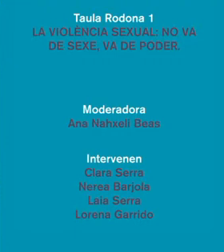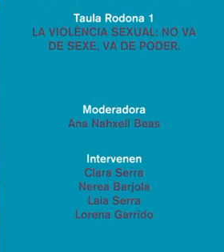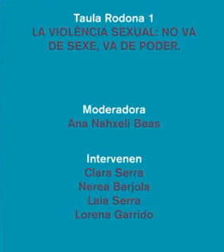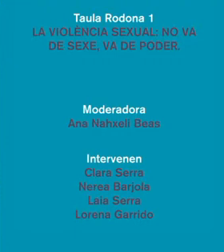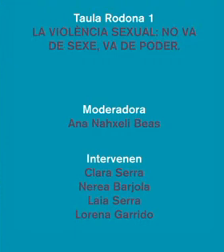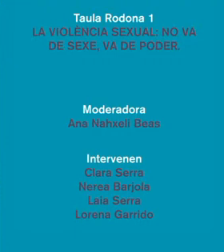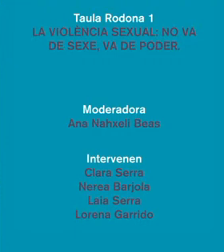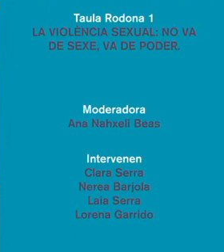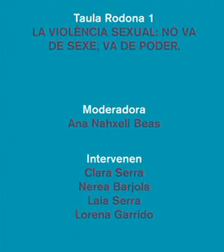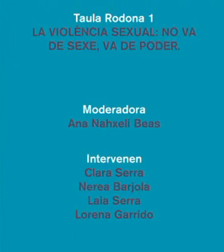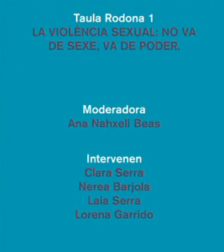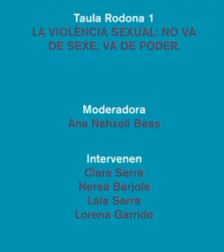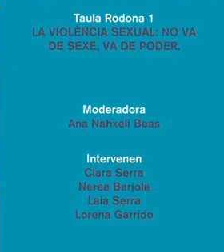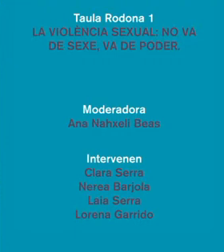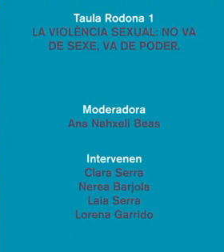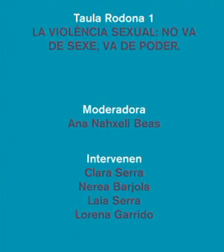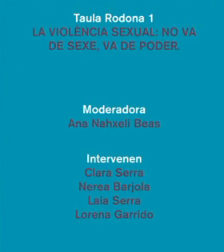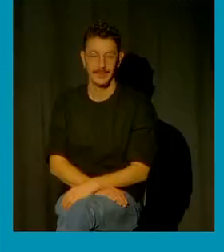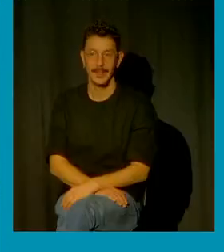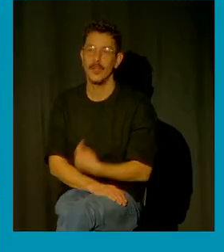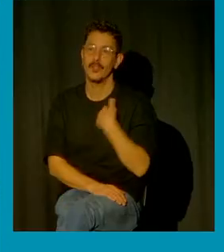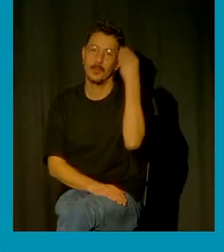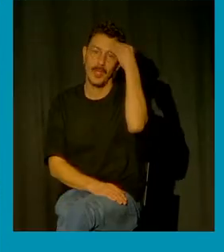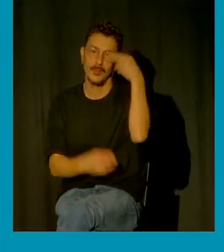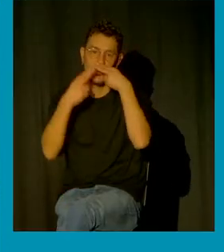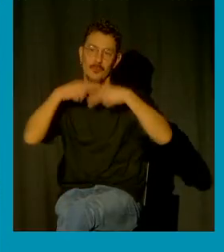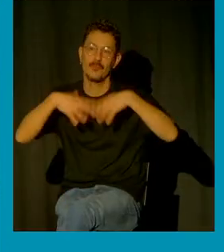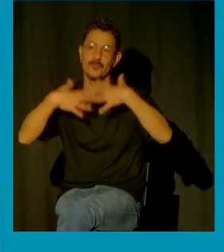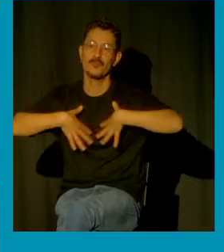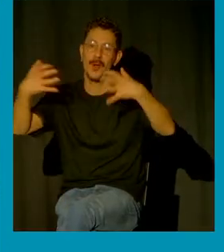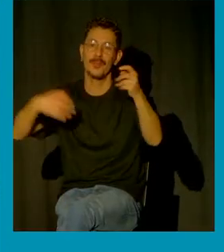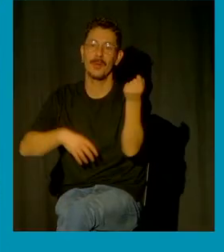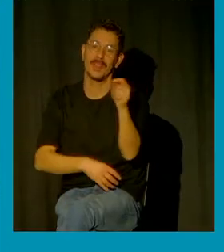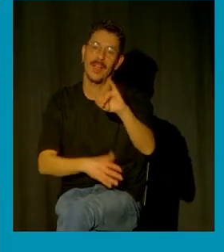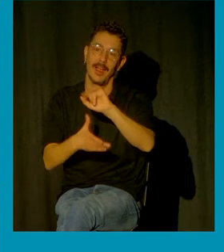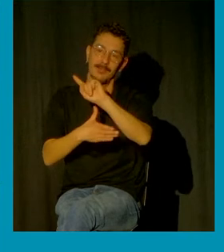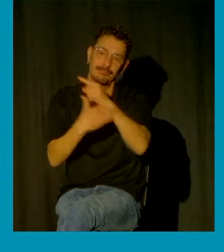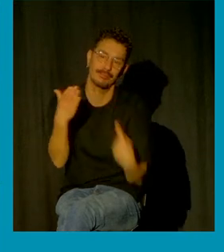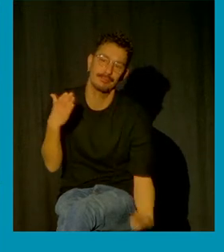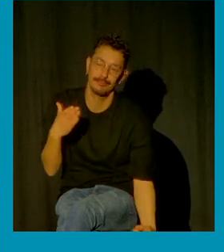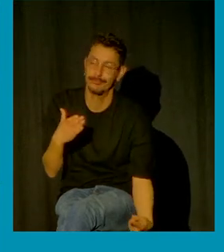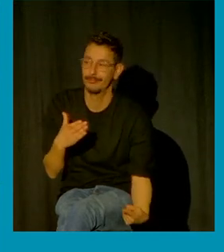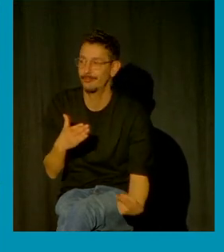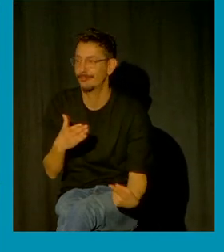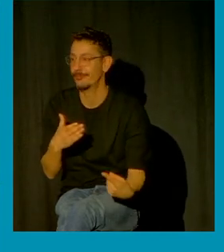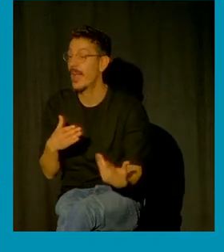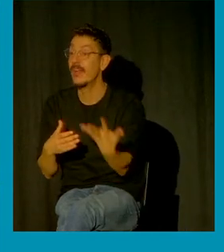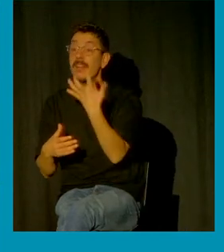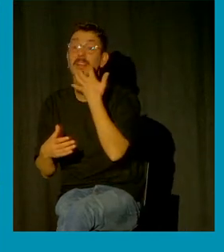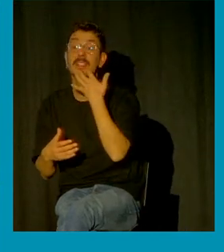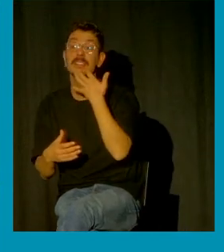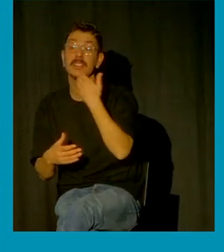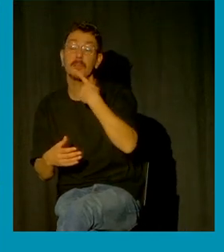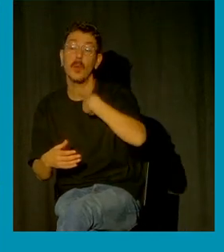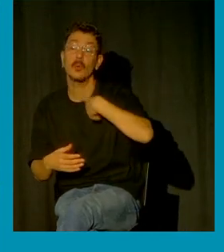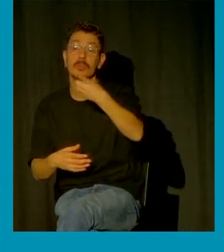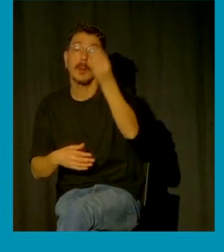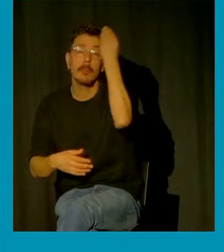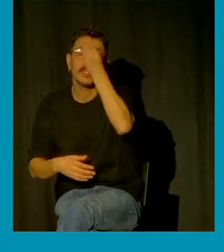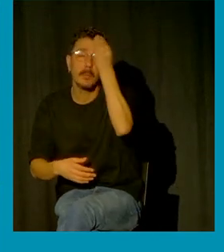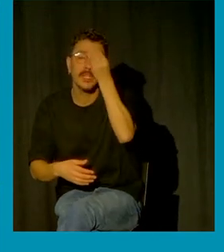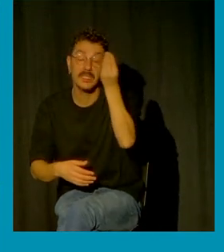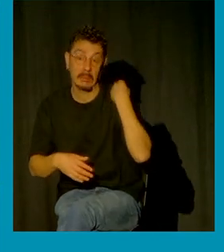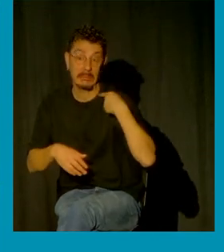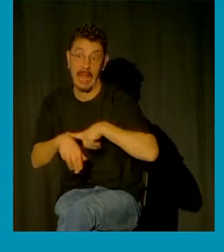crec que el públic està una mica cansat mentre s'acuta alguna pregunta que m'he adonat m